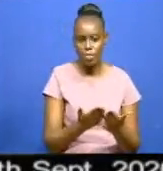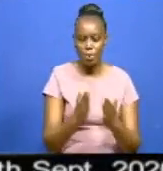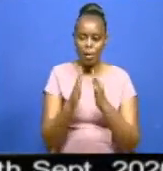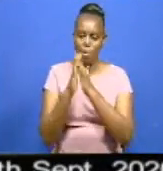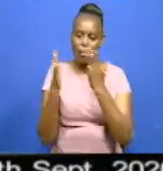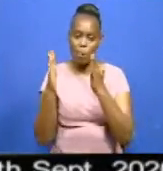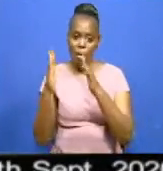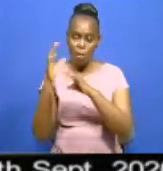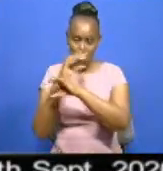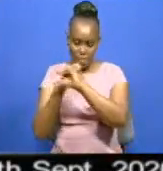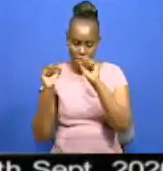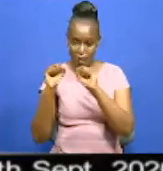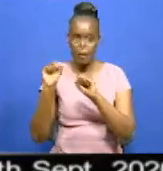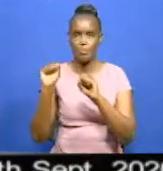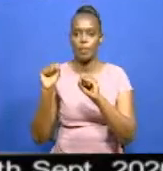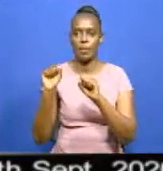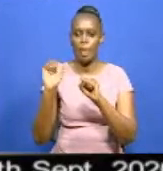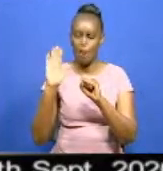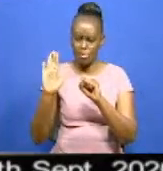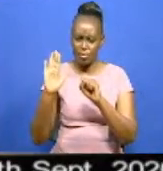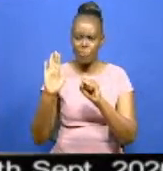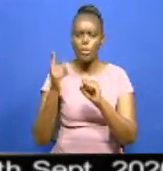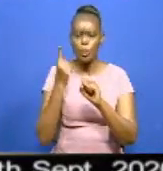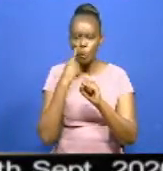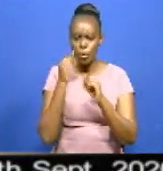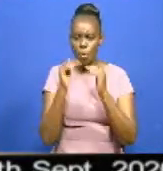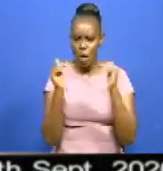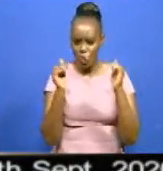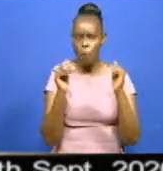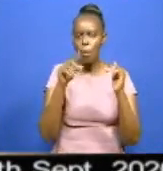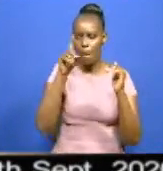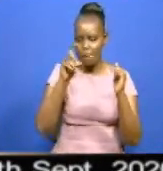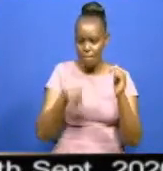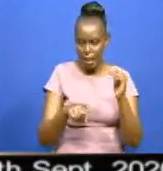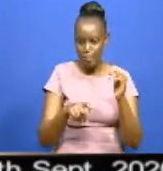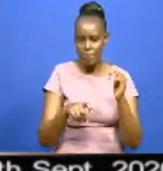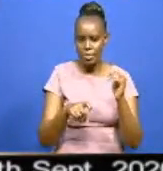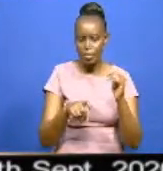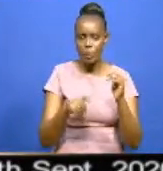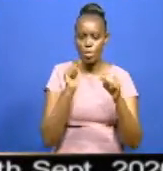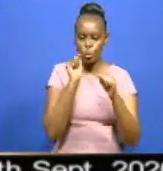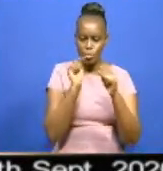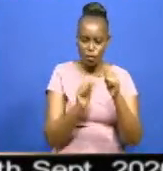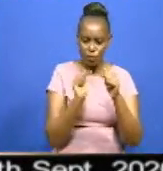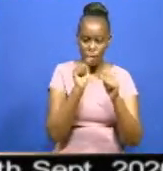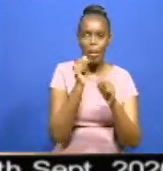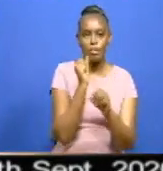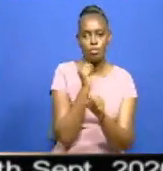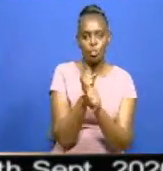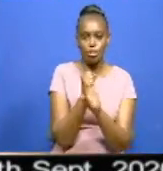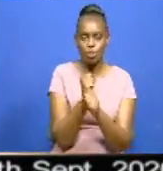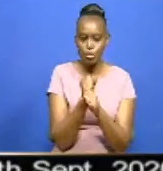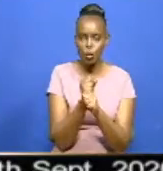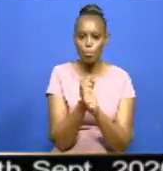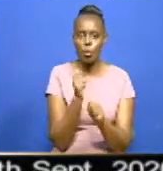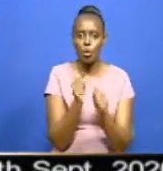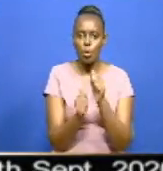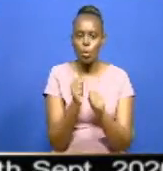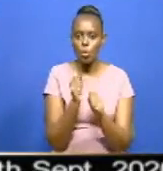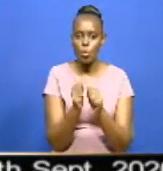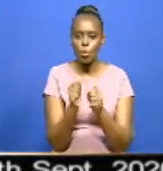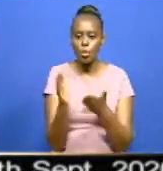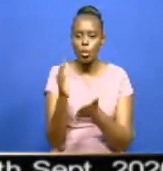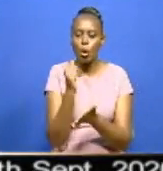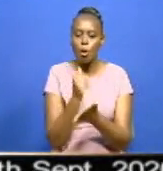sana Mheshimiwa Rais kuwa aliona kuwe na usawa katika ugawaji wa kazi hii ambayo zilikuwa ni